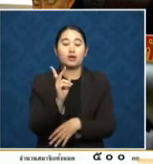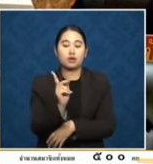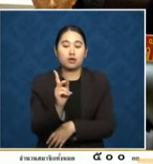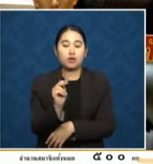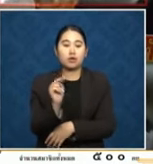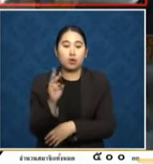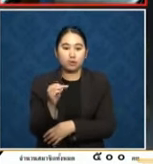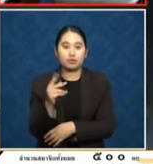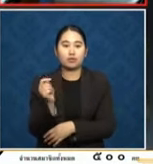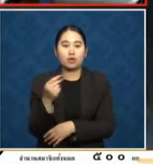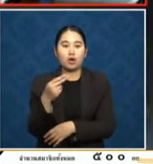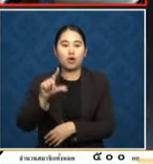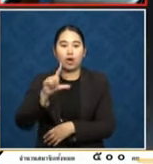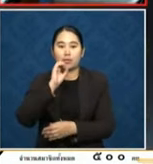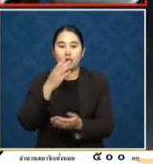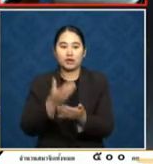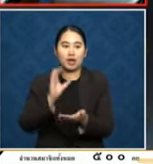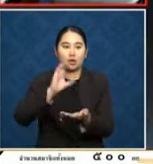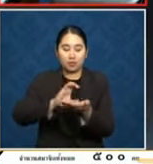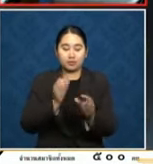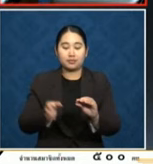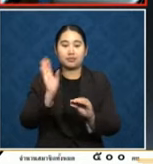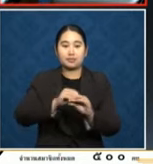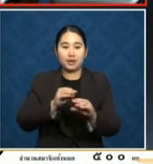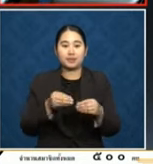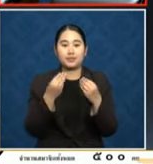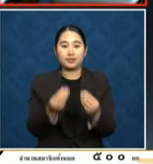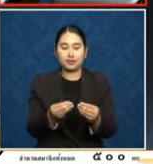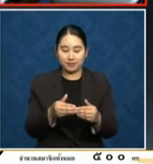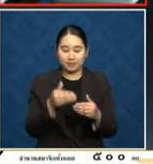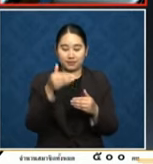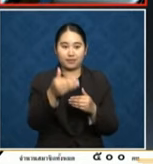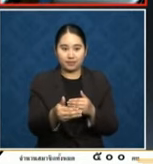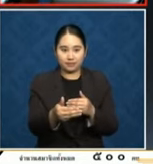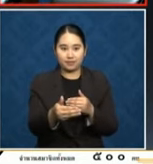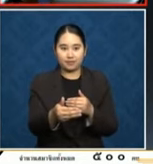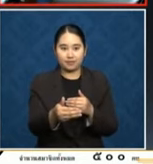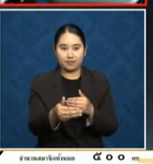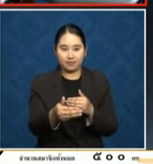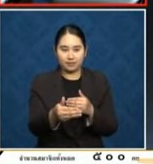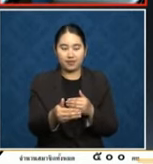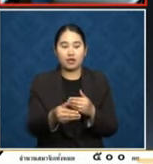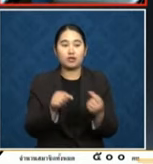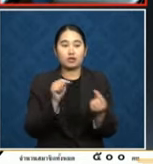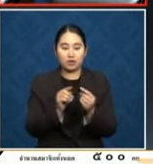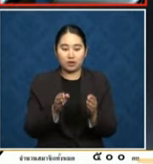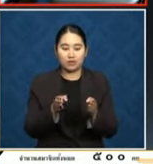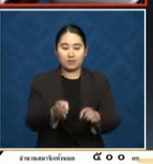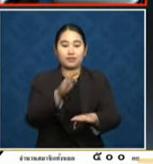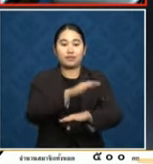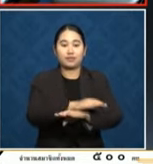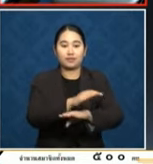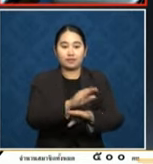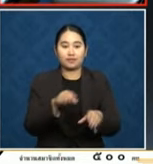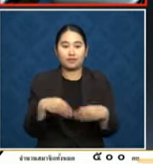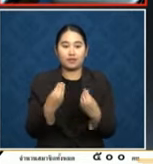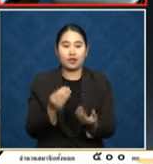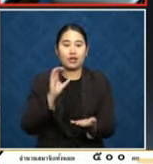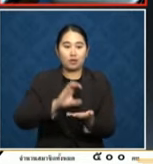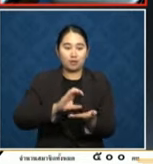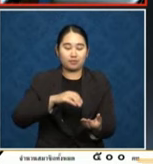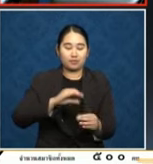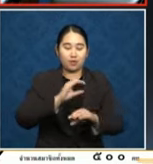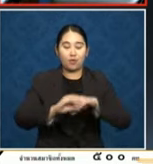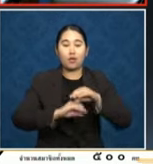ได้อนุมัติงบประมาณเพิ่มเติมในการก่อสร้างถนนจากบ้านกุมแปตำบลบ้านตูนไปยังสี่แยกควนหงงตำบลควนหงงอำเภอชะอ